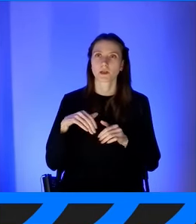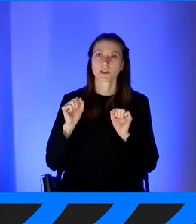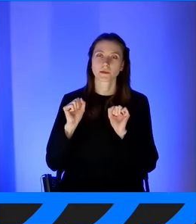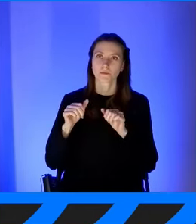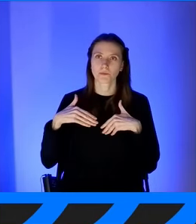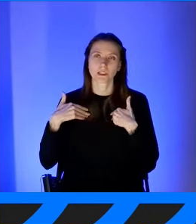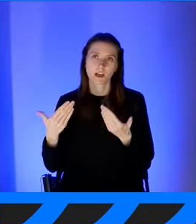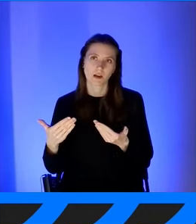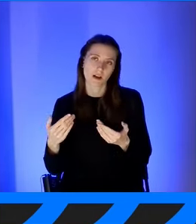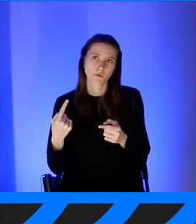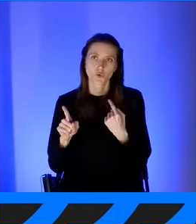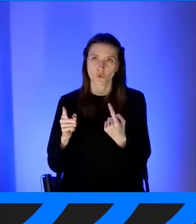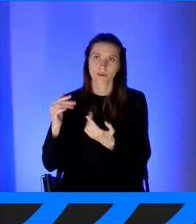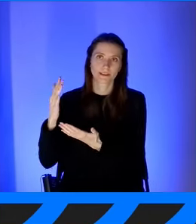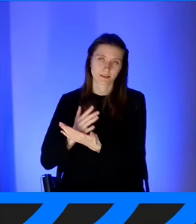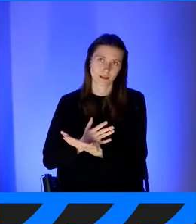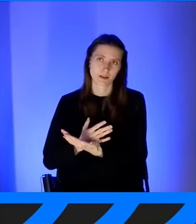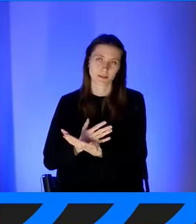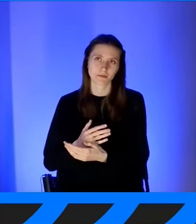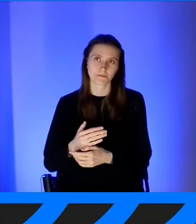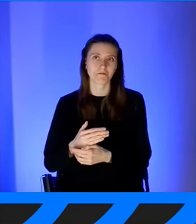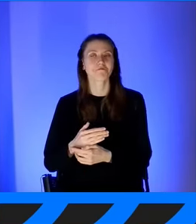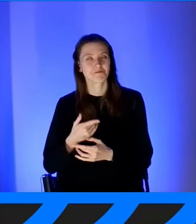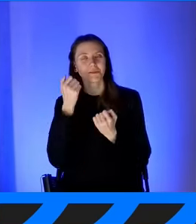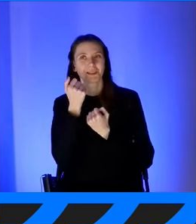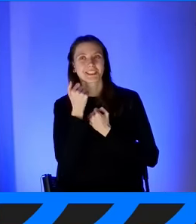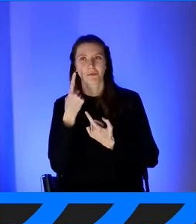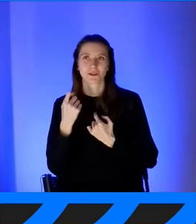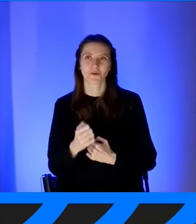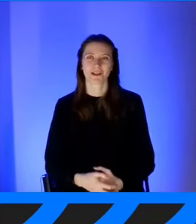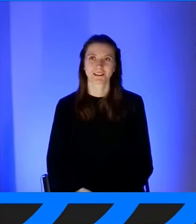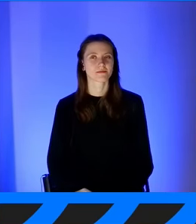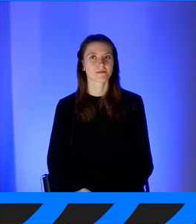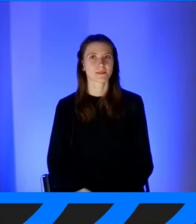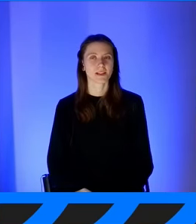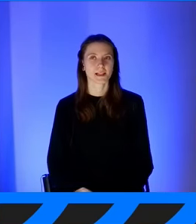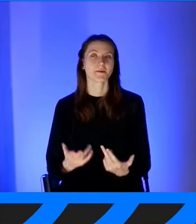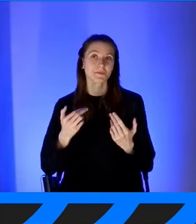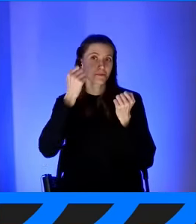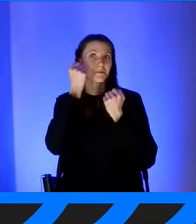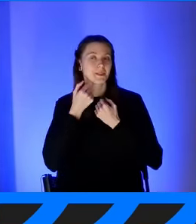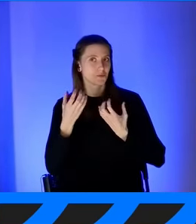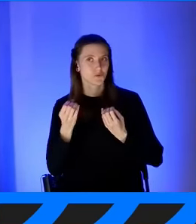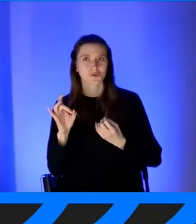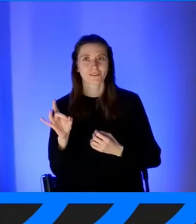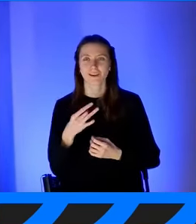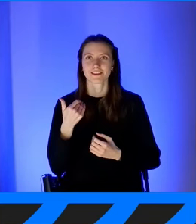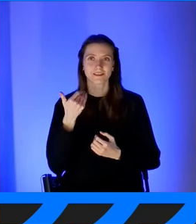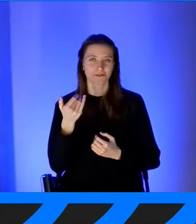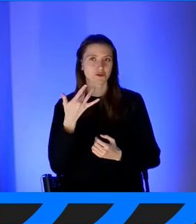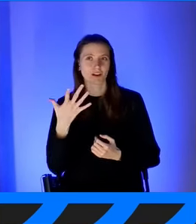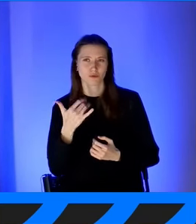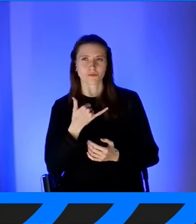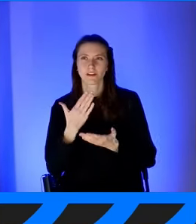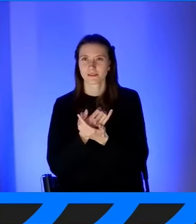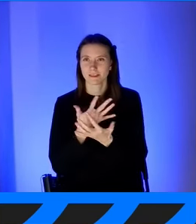там, реализуем альтернативный сценарий. Прикольно, спасибо. Да, спасибо еще раз за доклад. У меня есть пару